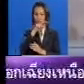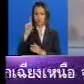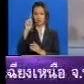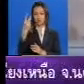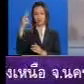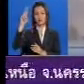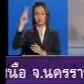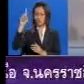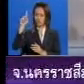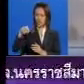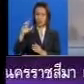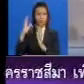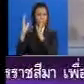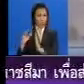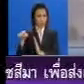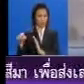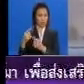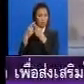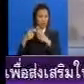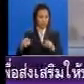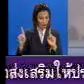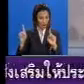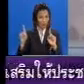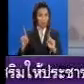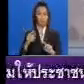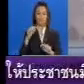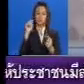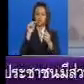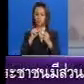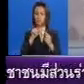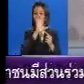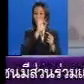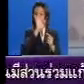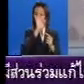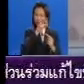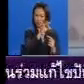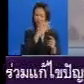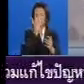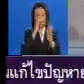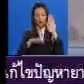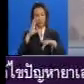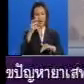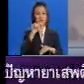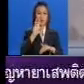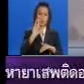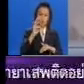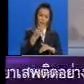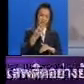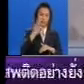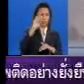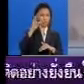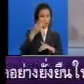นแต่ถ้า 10% ของประชากรติดเชื้อก็จะมีผู้เสียชีวิต 6,200 ถึง 22,000 ค